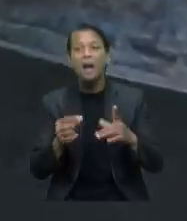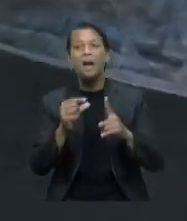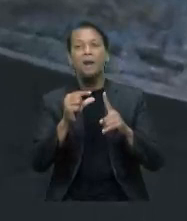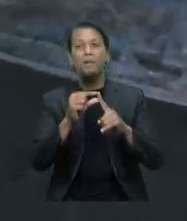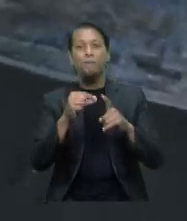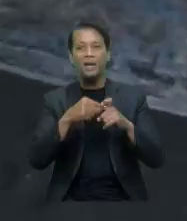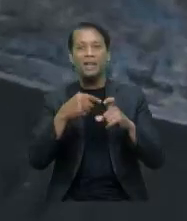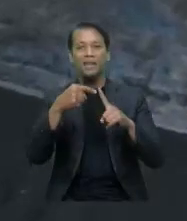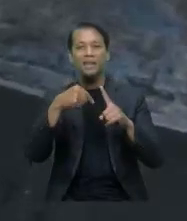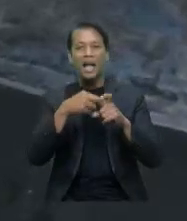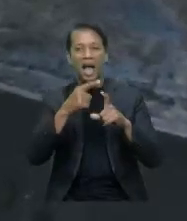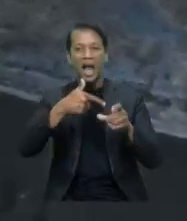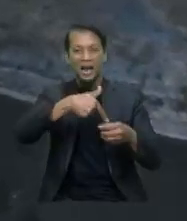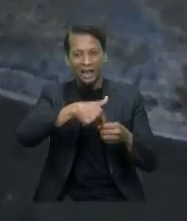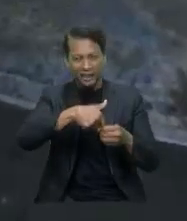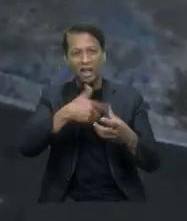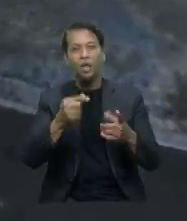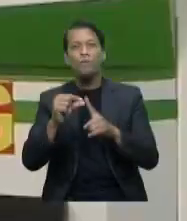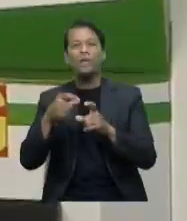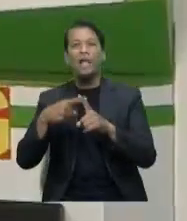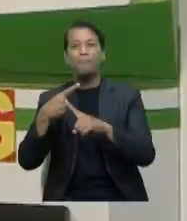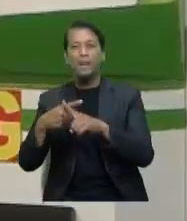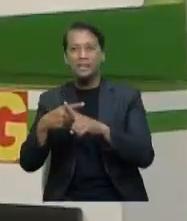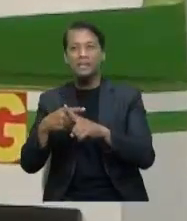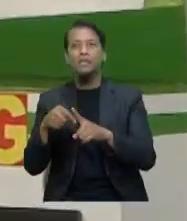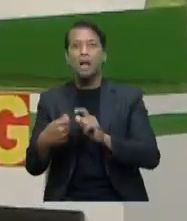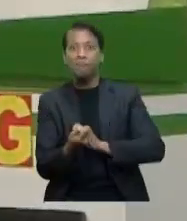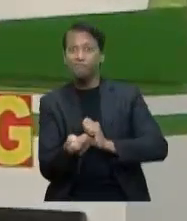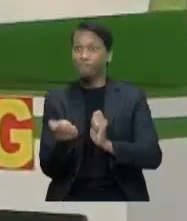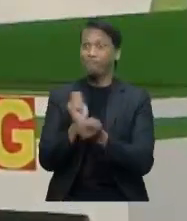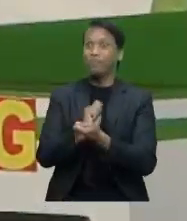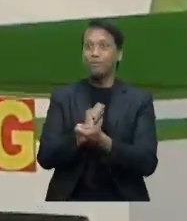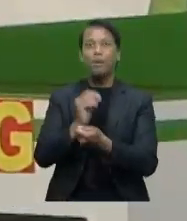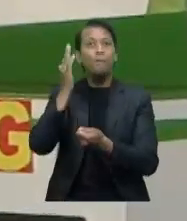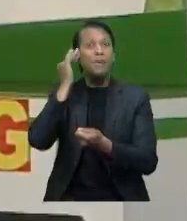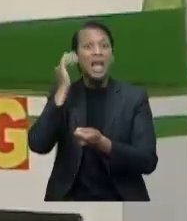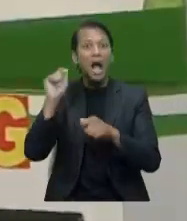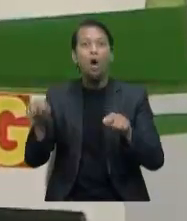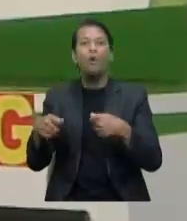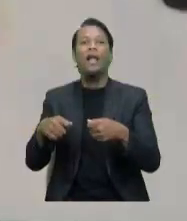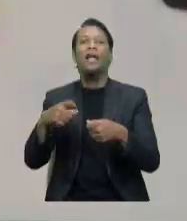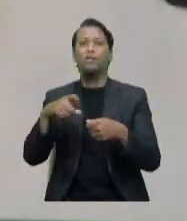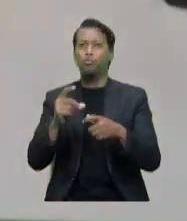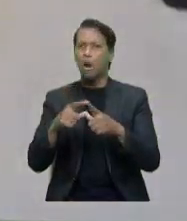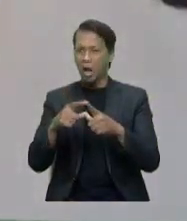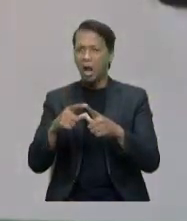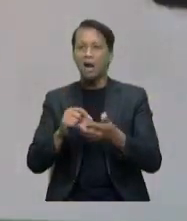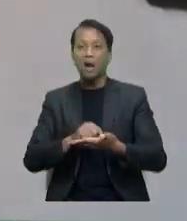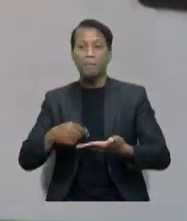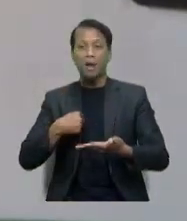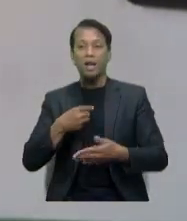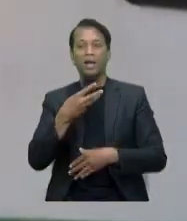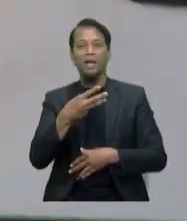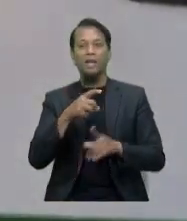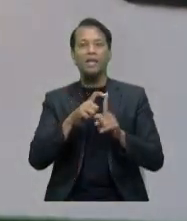ternyata berisi minyak goreng curah. Pemilik pom ini yang merupakan pedagang minyak goreng curah bernama Edi mengaku sengaja